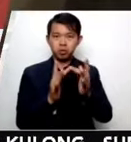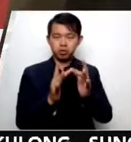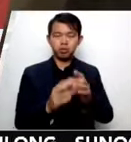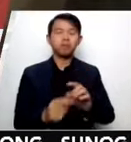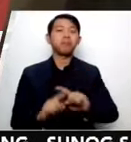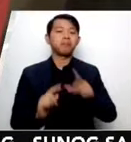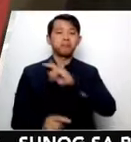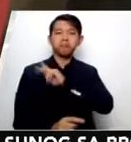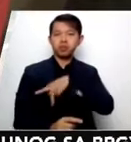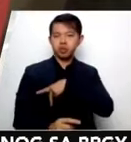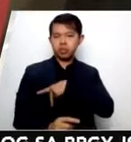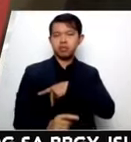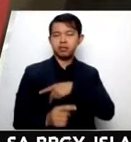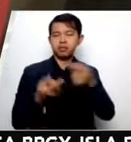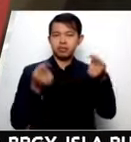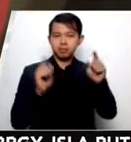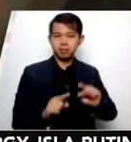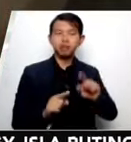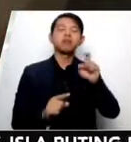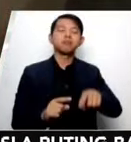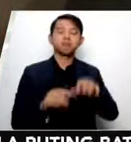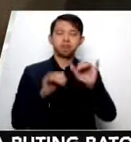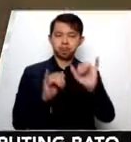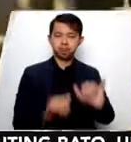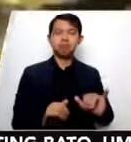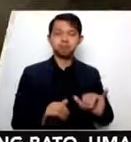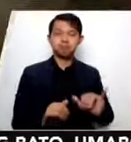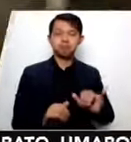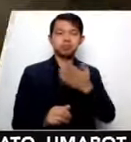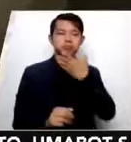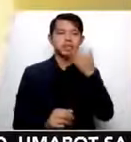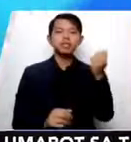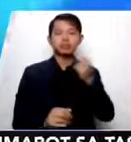happening, better be personal na lang.